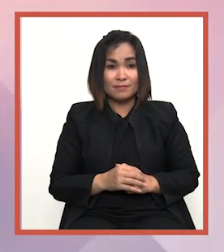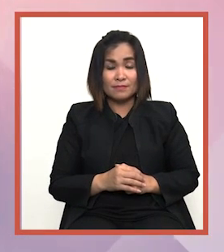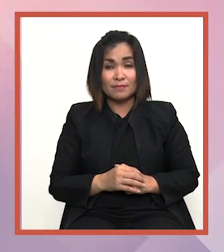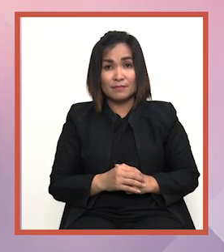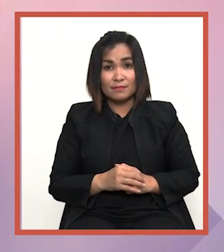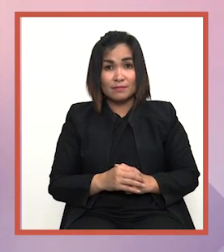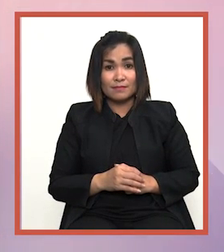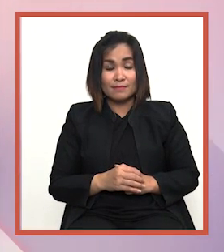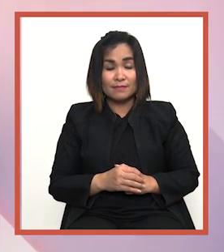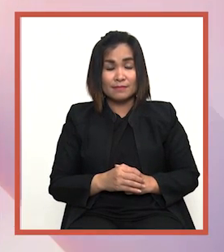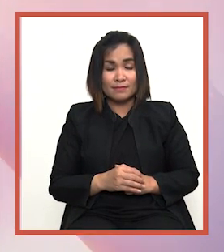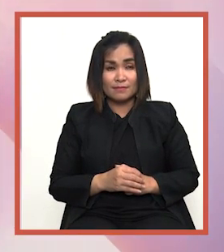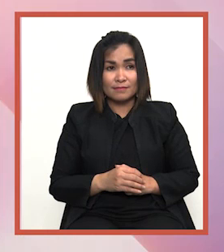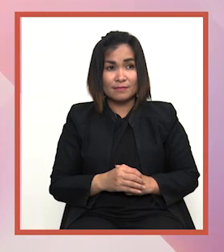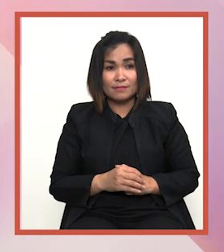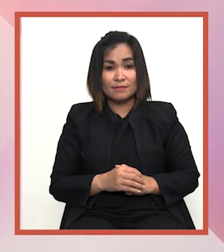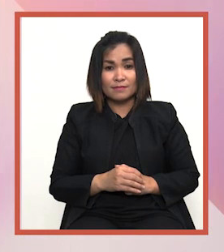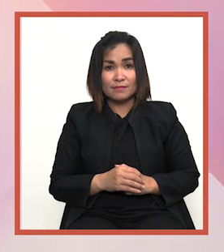ไฟฟ้